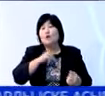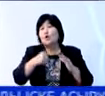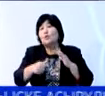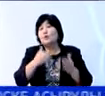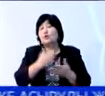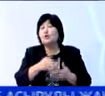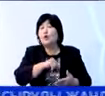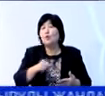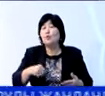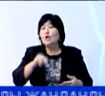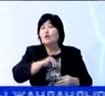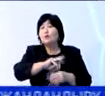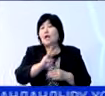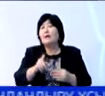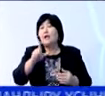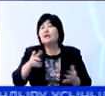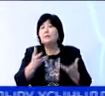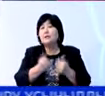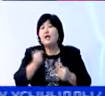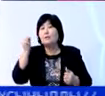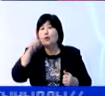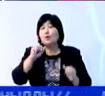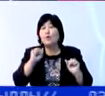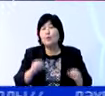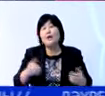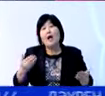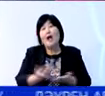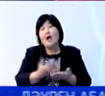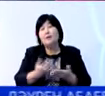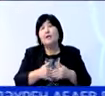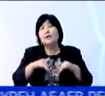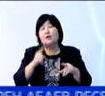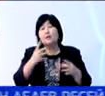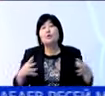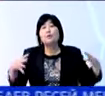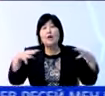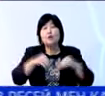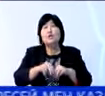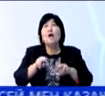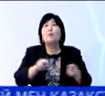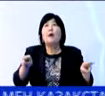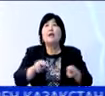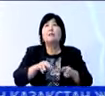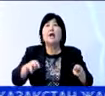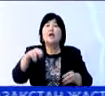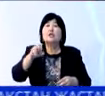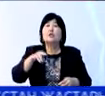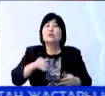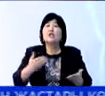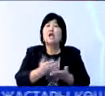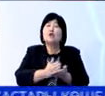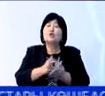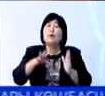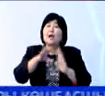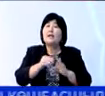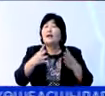жүргені немесе өзін жұмыспен қамтыған адамдар санын білуге болады. Ақпарат бір жерге топтастырылған. Парламент мәжілісінің депутаттары жаңа жүйеге